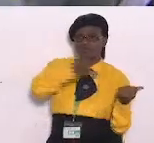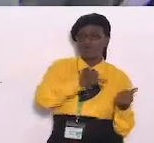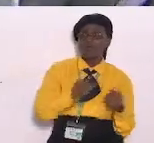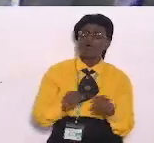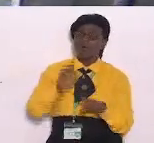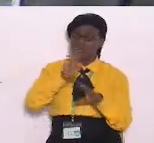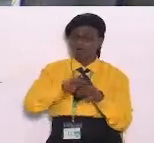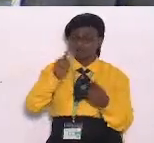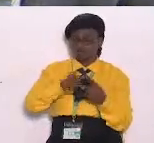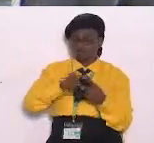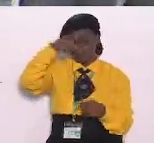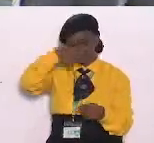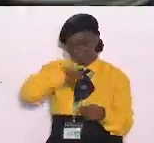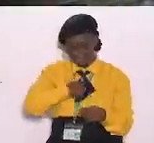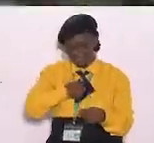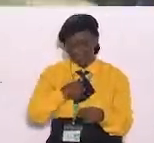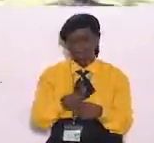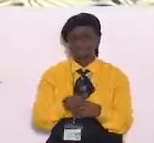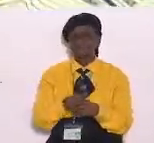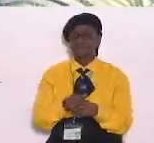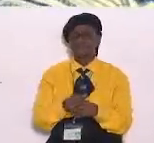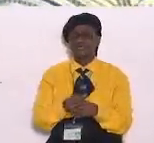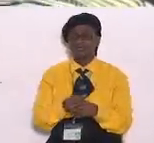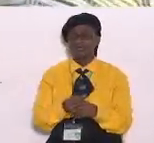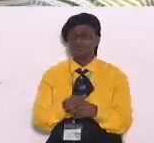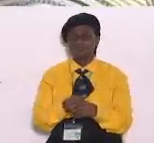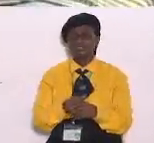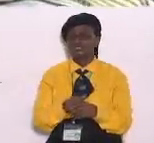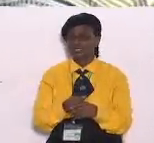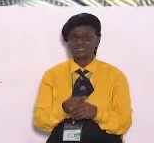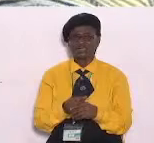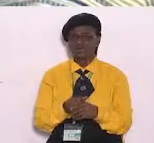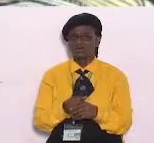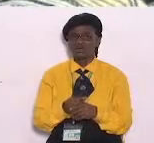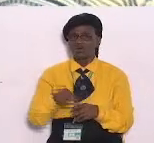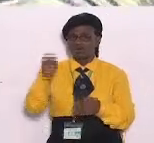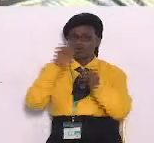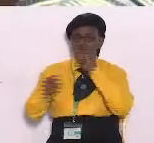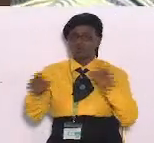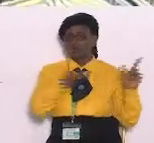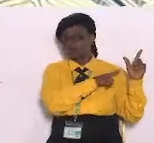réussir relâche cela abondamment sur moi